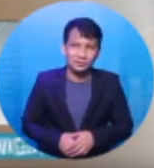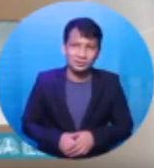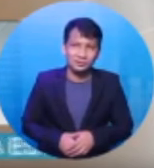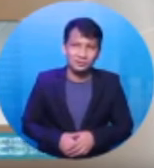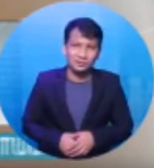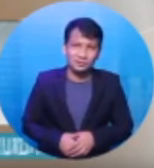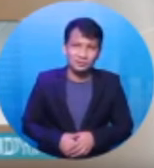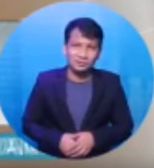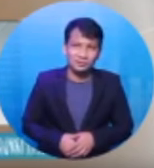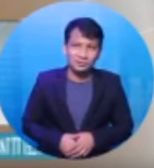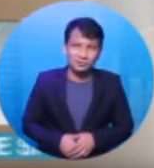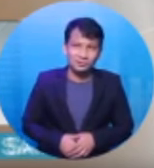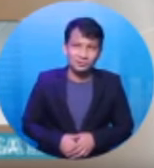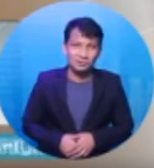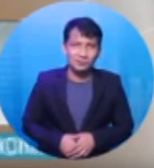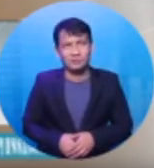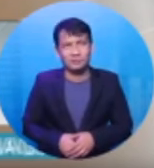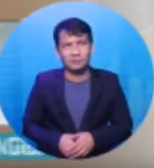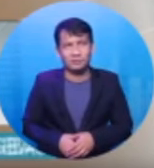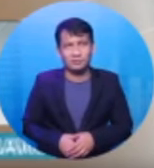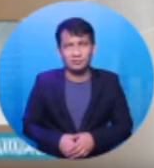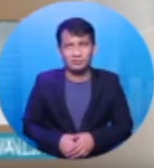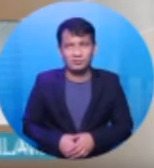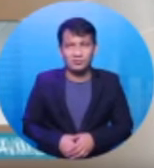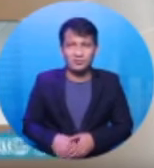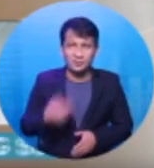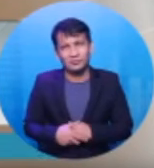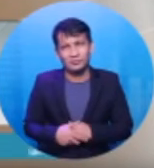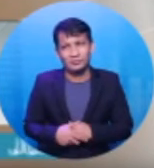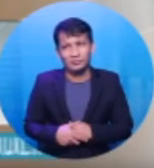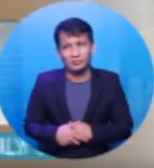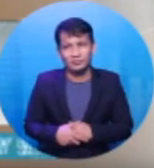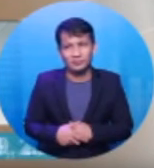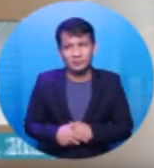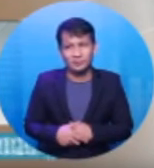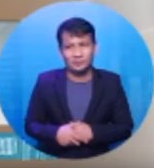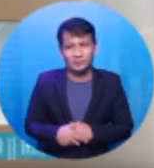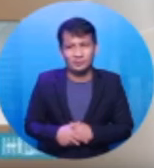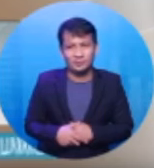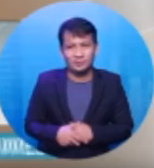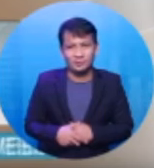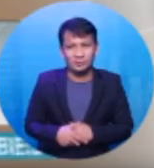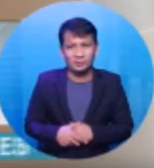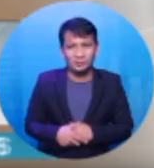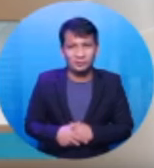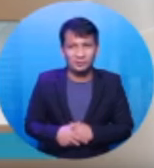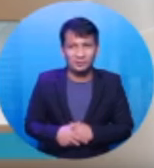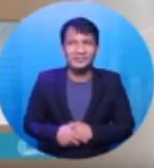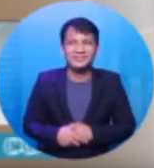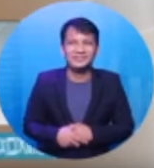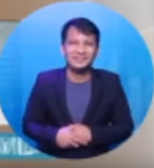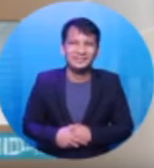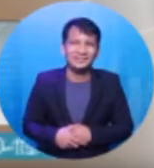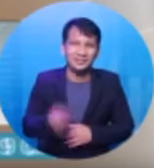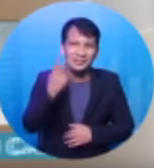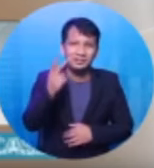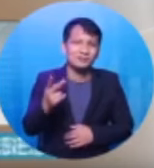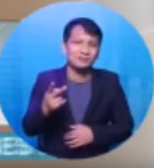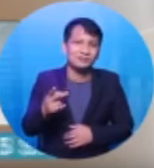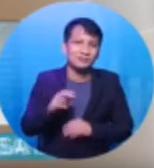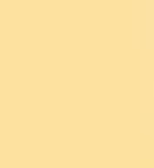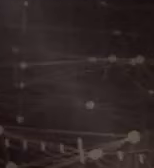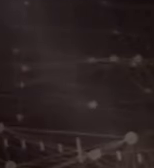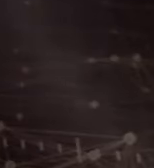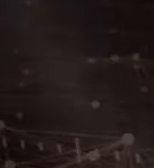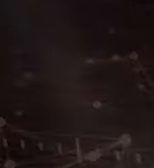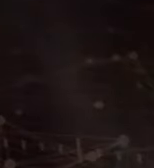mga videos ko. Oh, sige, pwede pa makita ang video? Hindi, request ng mga netizen eh. May videos ako dyan sa post ko, tingnan nyo dyan. Makita niyo kung filter ba o